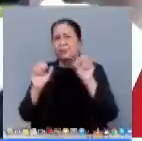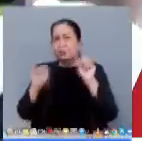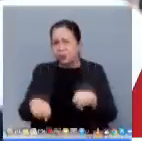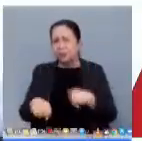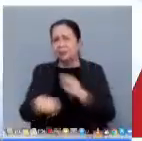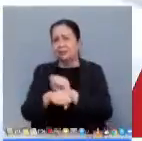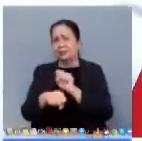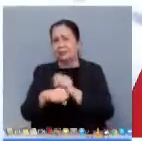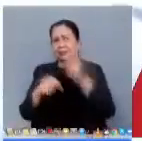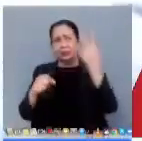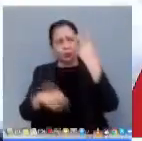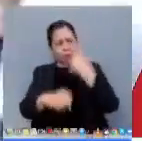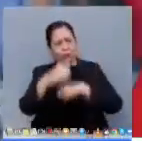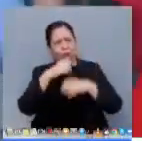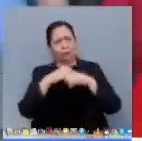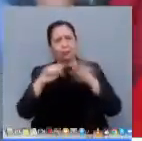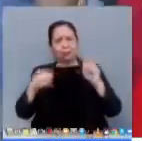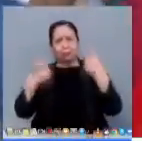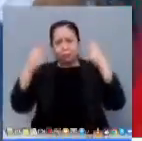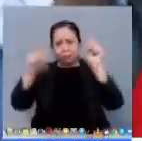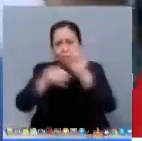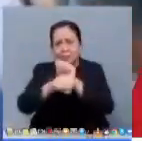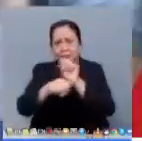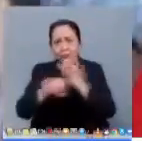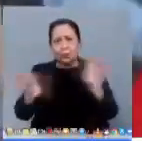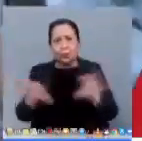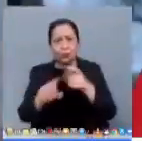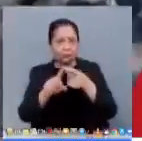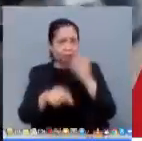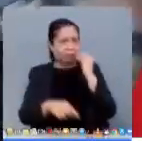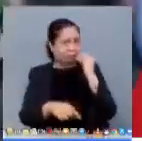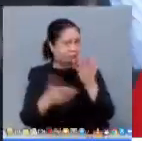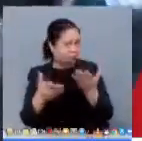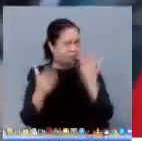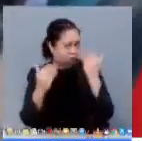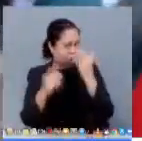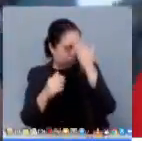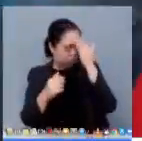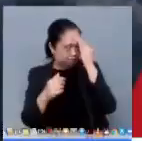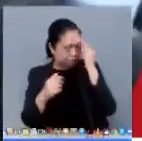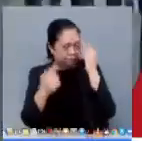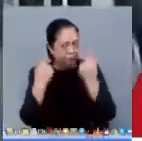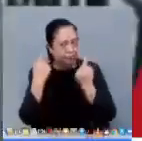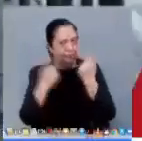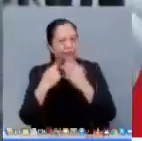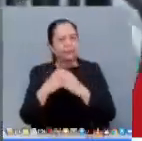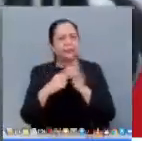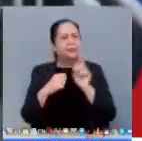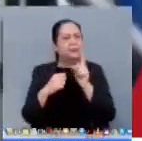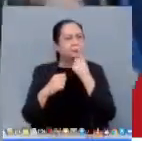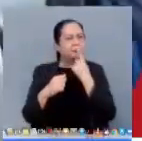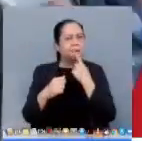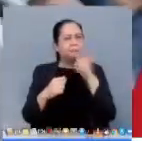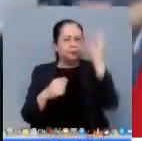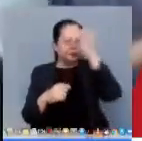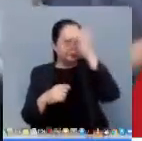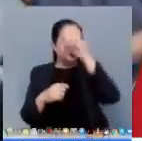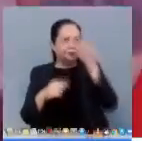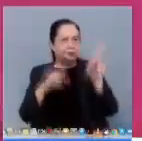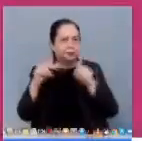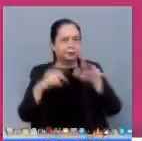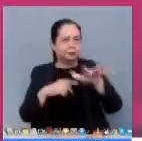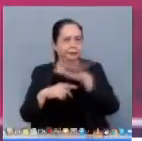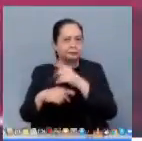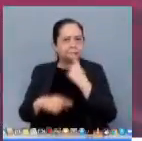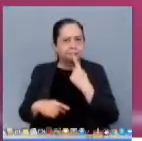2 years sa pandemya, pwede naman ang work from home. Yes, so sana ma-consider yan. Anyway, ano kaya ang hirit ng mga kapuso natin tungkol dito, Maris?